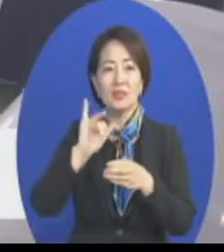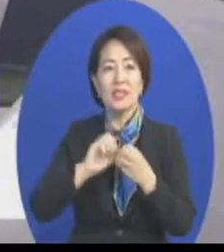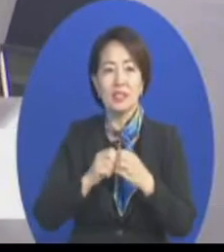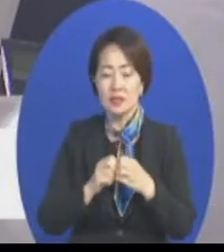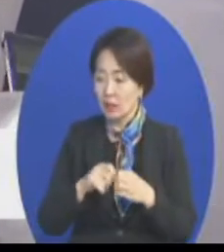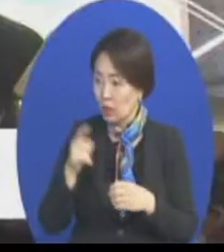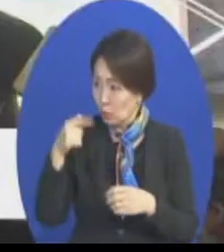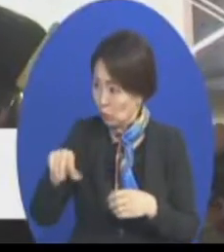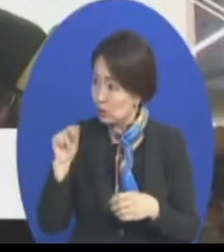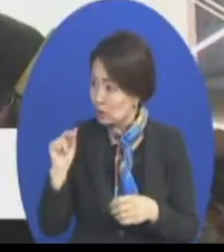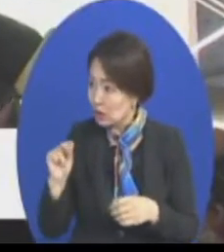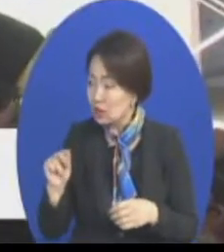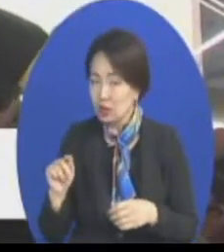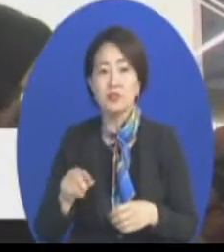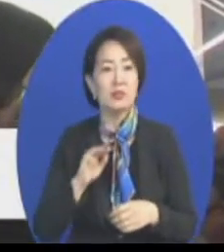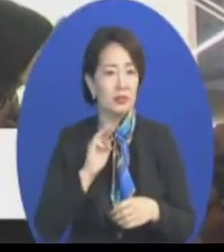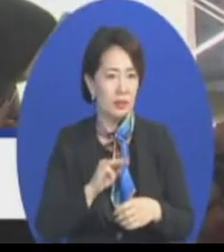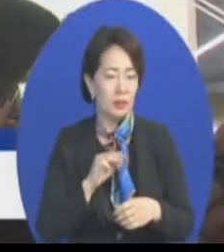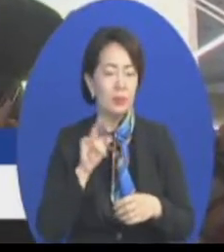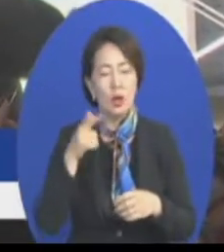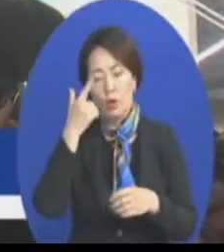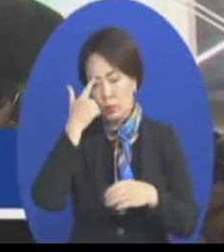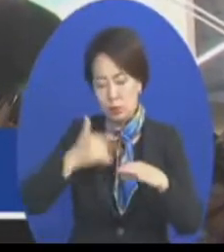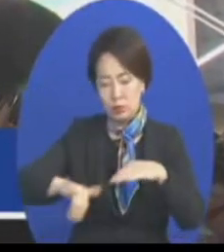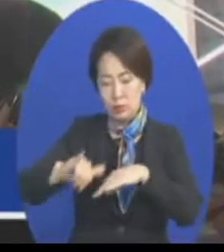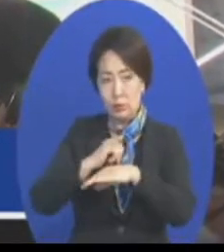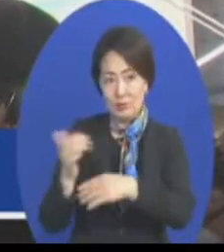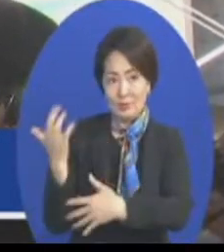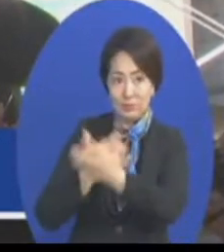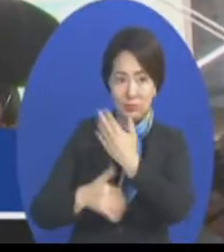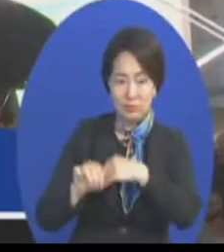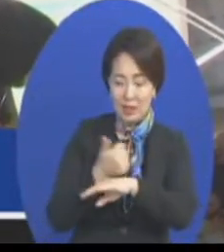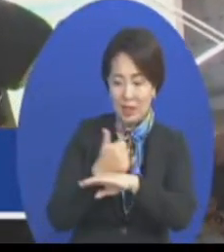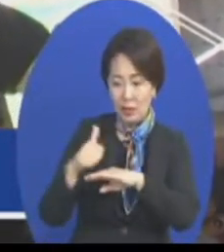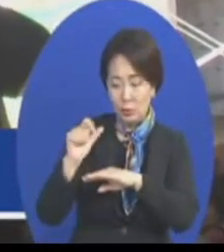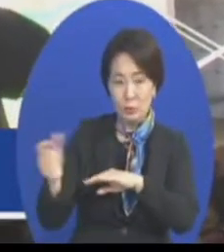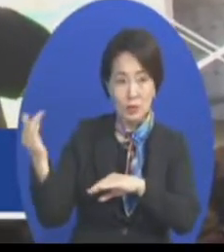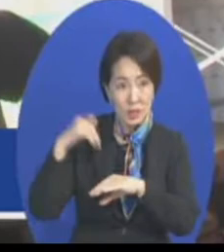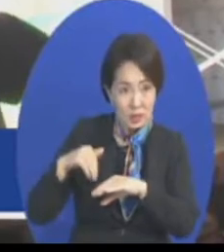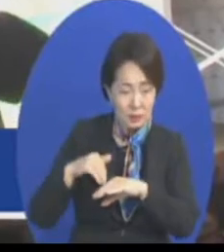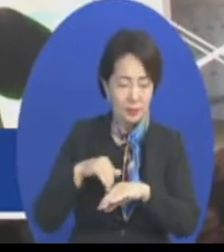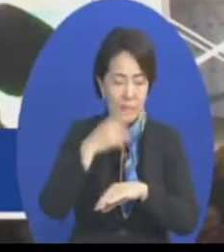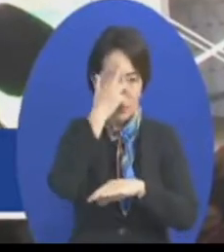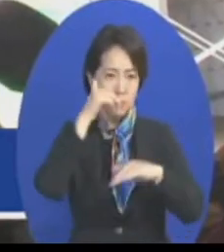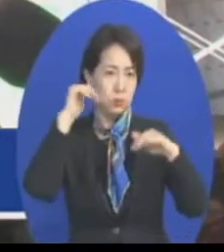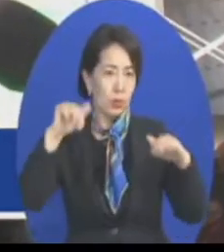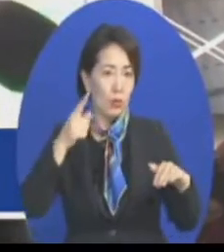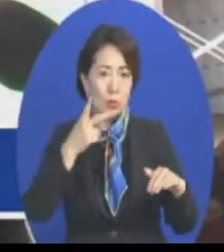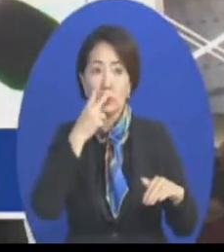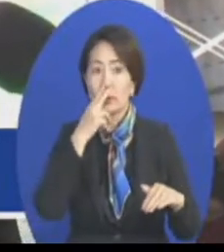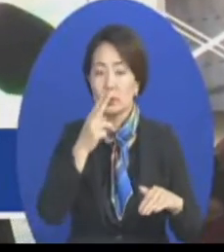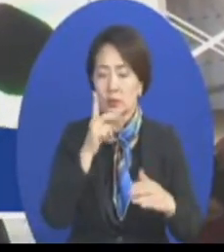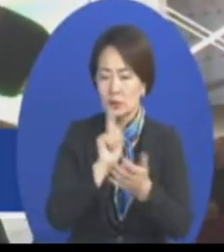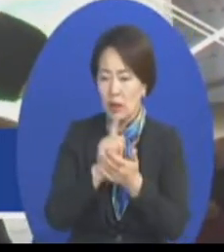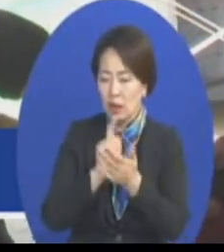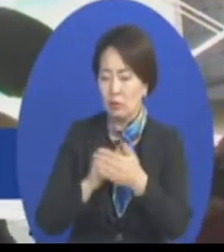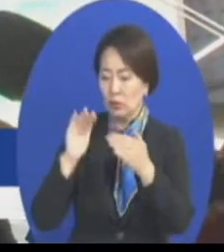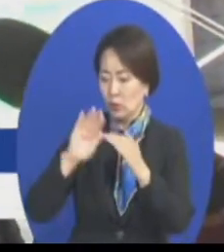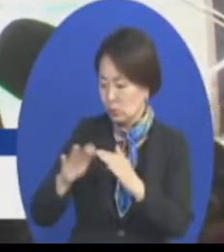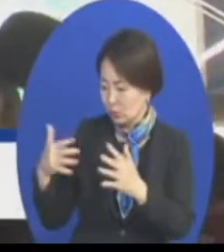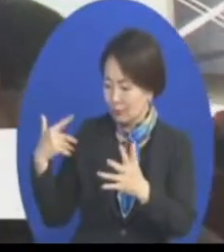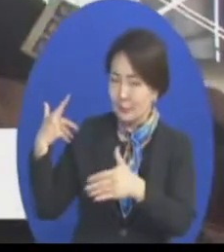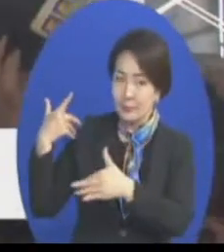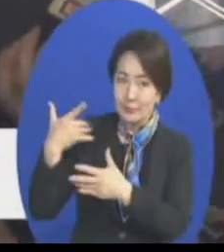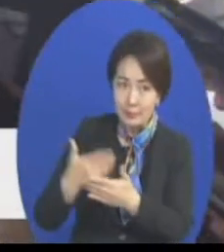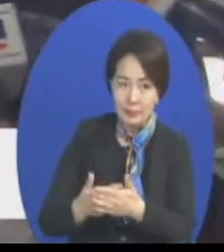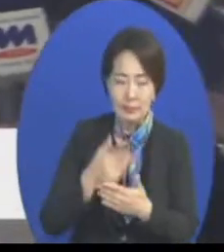Чанартай сайн байр нь шүү дээ тий. Монголд ирсэн бүх жуучд энэ музейг үзнэ. Хэзээ хааны музей. Тэр ойлгомжтой. Тэгээд одоо өөр хүүхдүүд маань ард